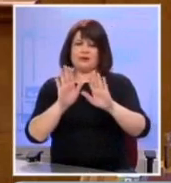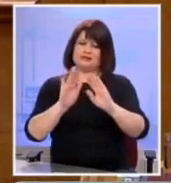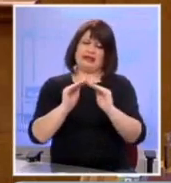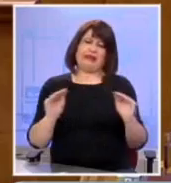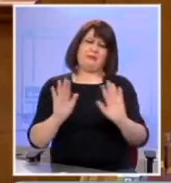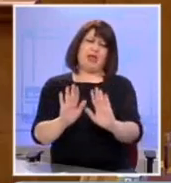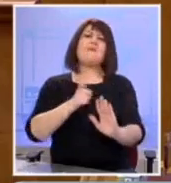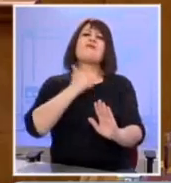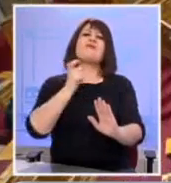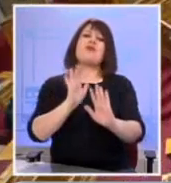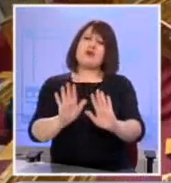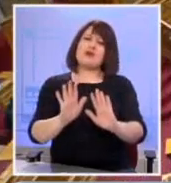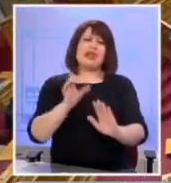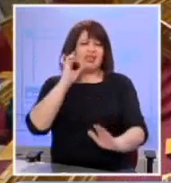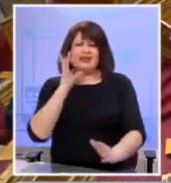Ηρεμήστε.